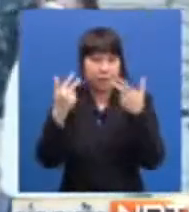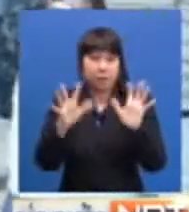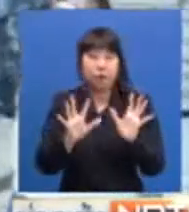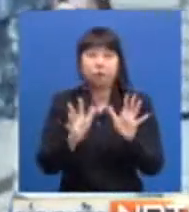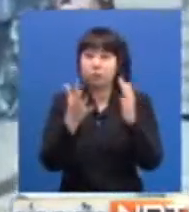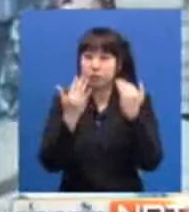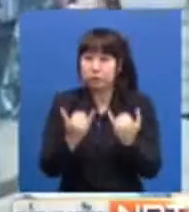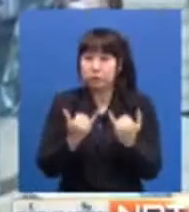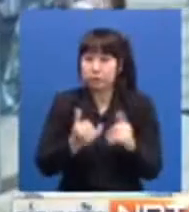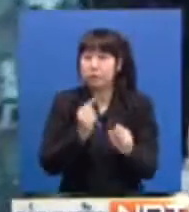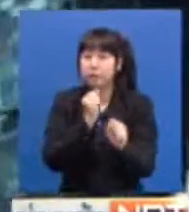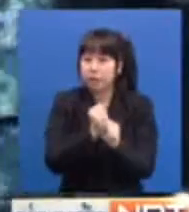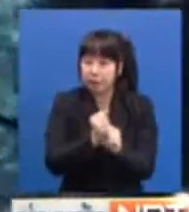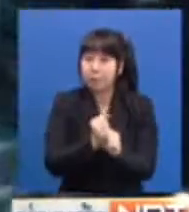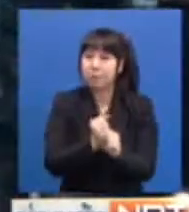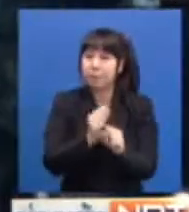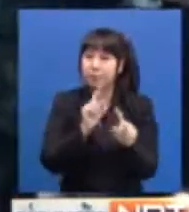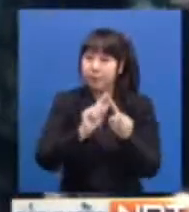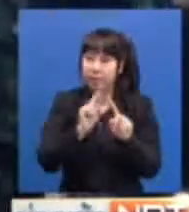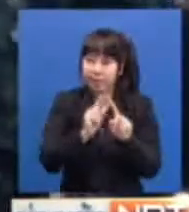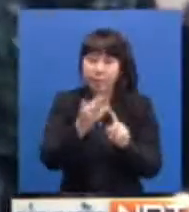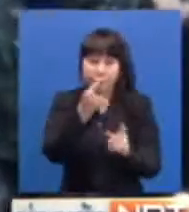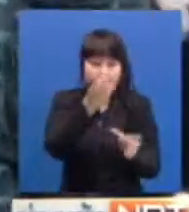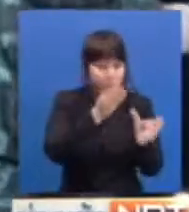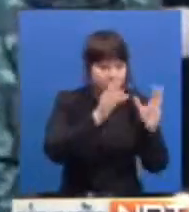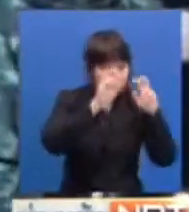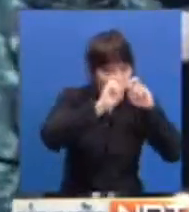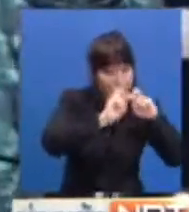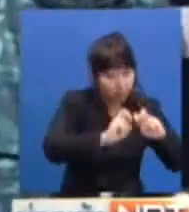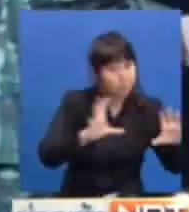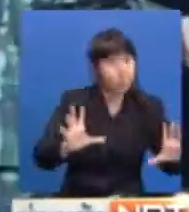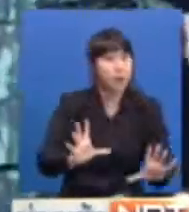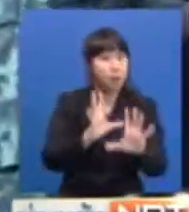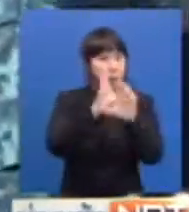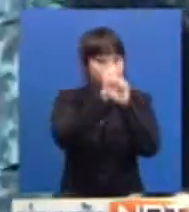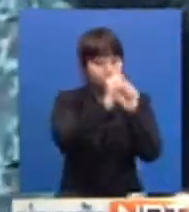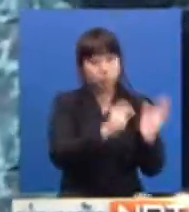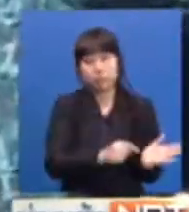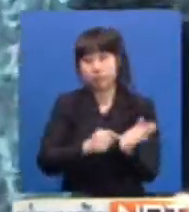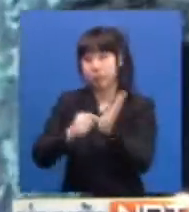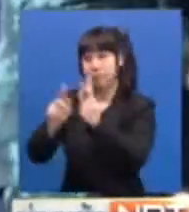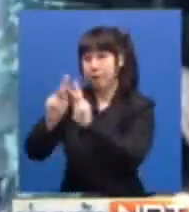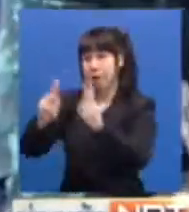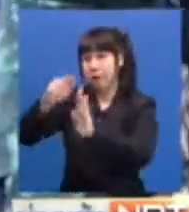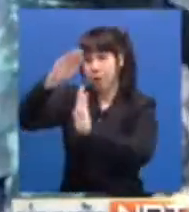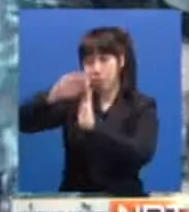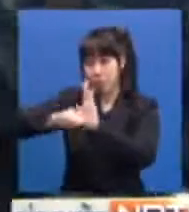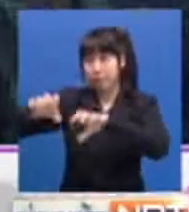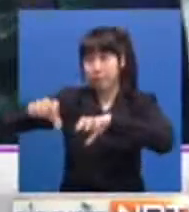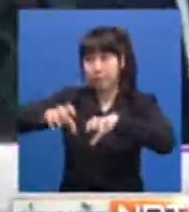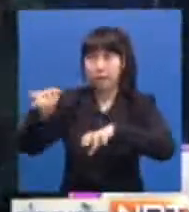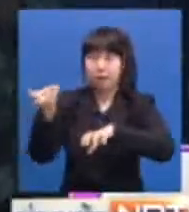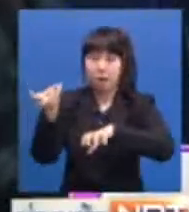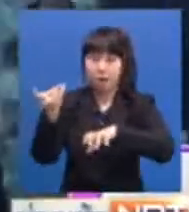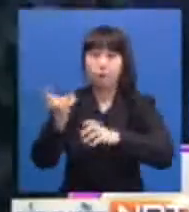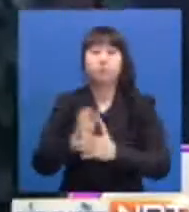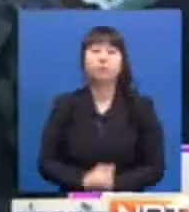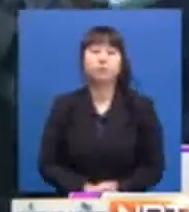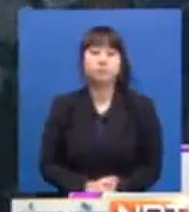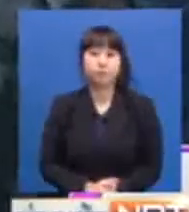และอยู่ระหว่างการศึกษาผลลัพธ์เป็นภาพรวมนะเพื่อเสนอต่อคณะกรรมการนโยบายและบริหารจัดการข้าว